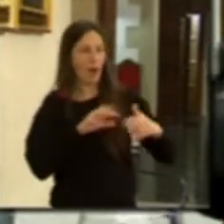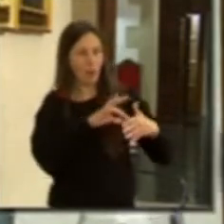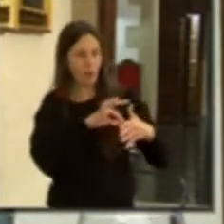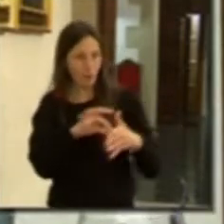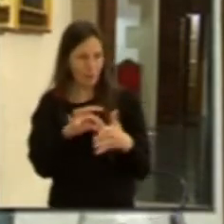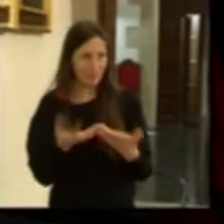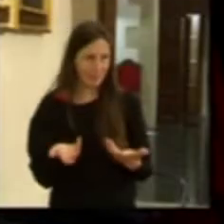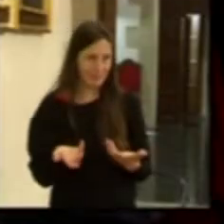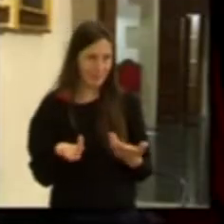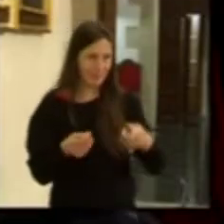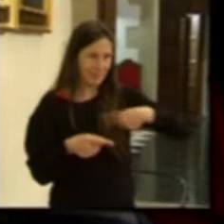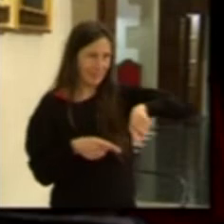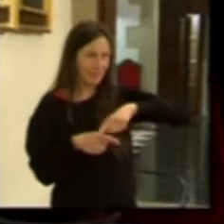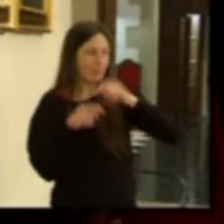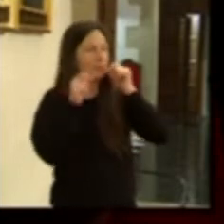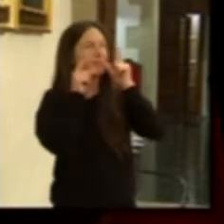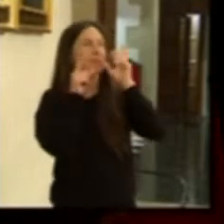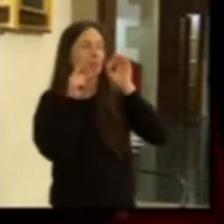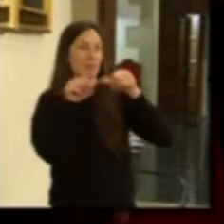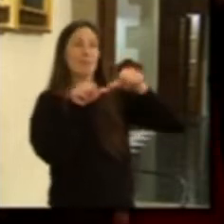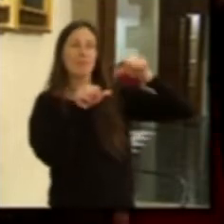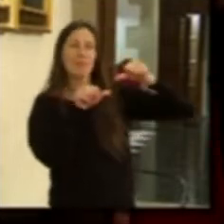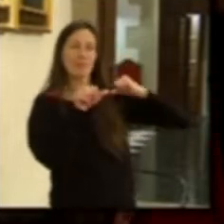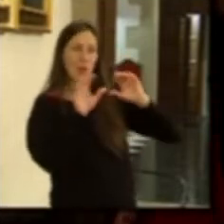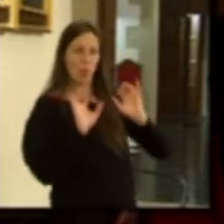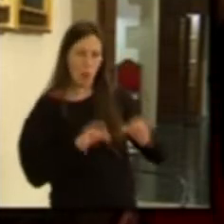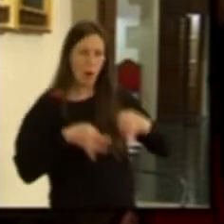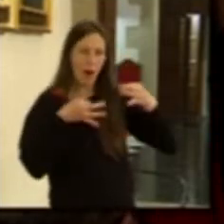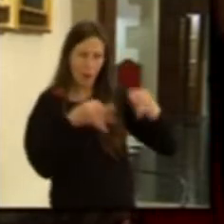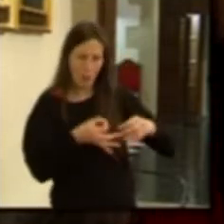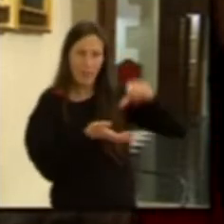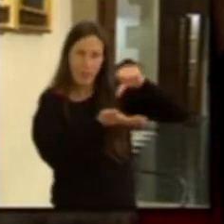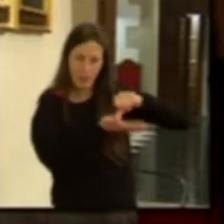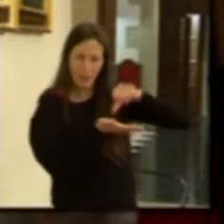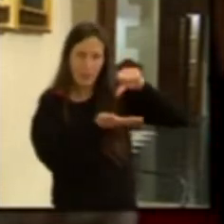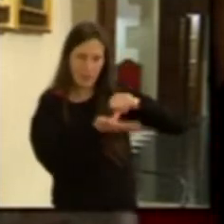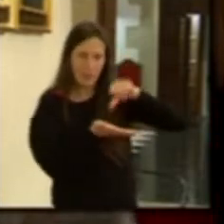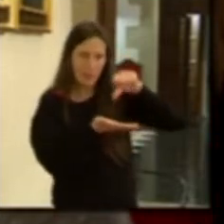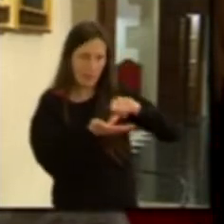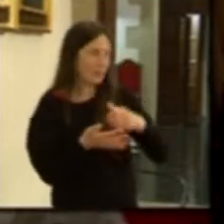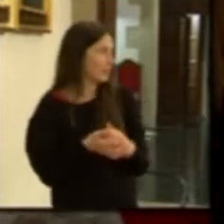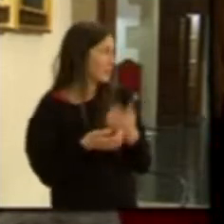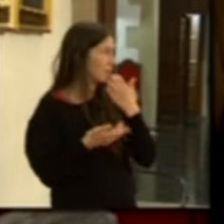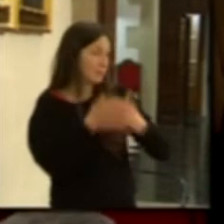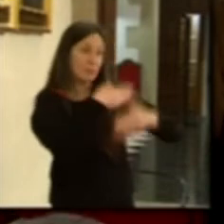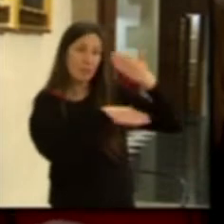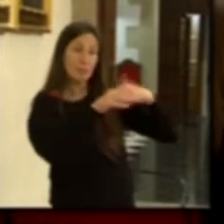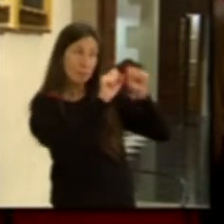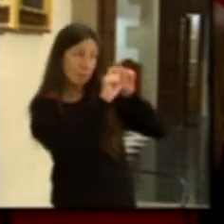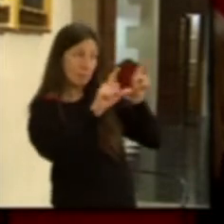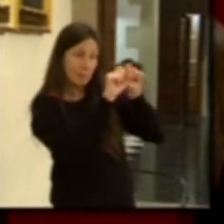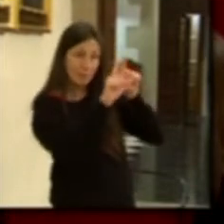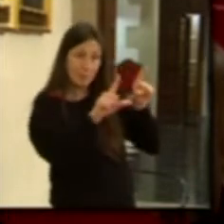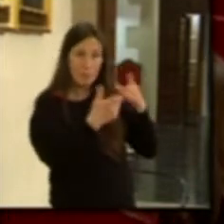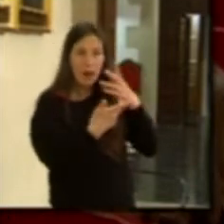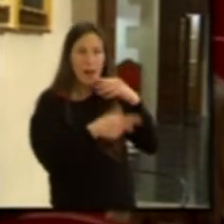ho tenim clar des de fa molts segles, perquè per això estaven allà. Aleshores, ara anem a fer una mica un passeig al passat, i veurem algunes imatges per entendre d'on